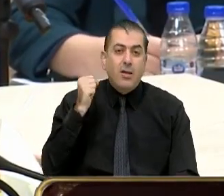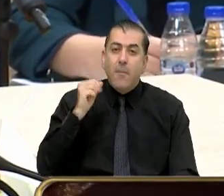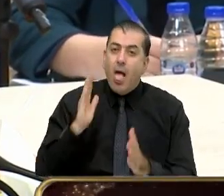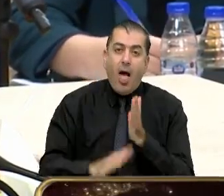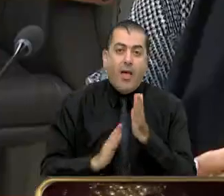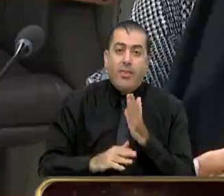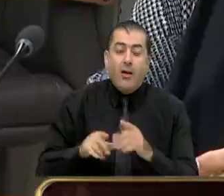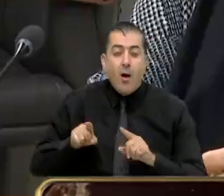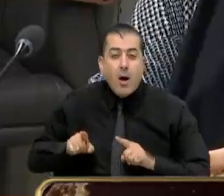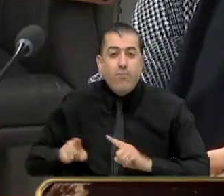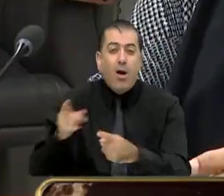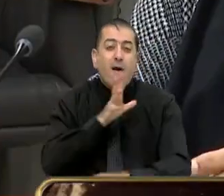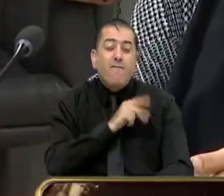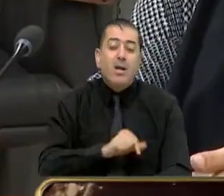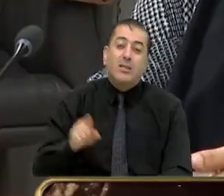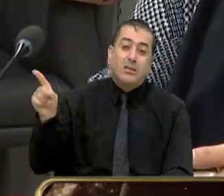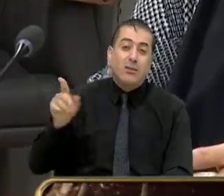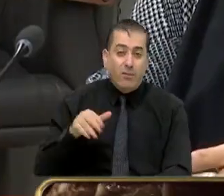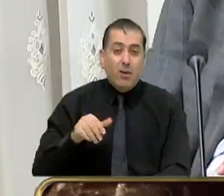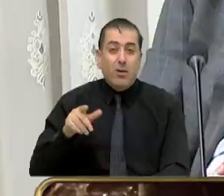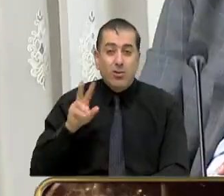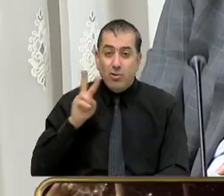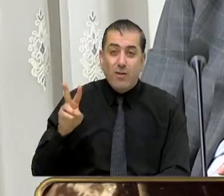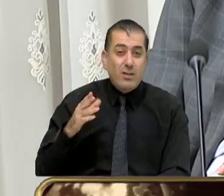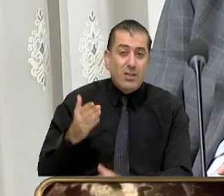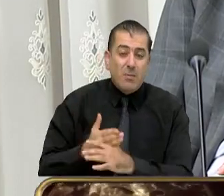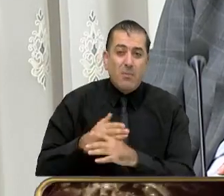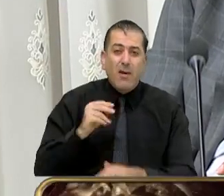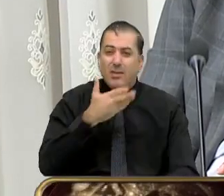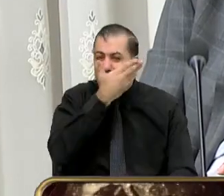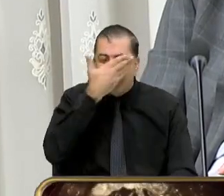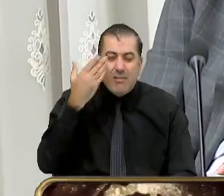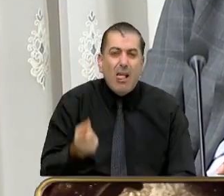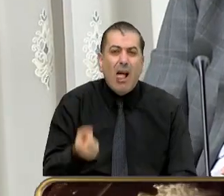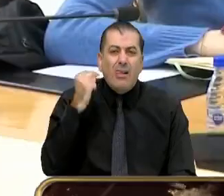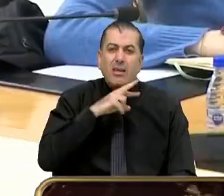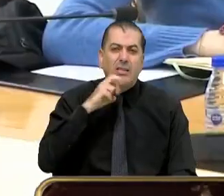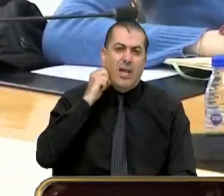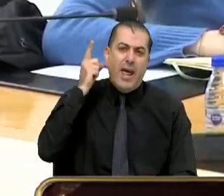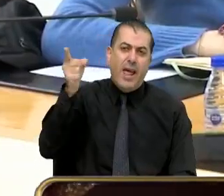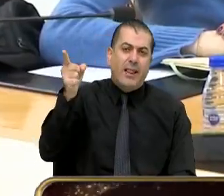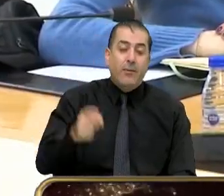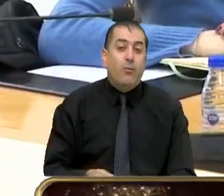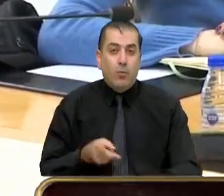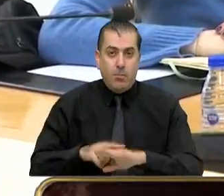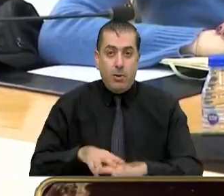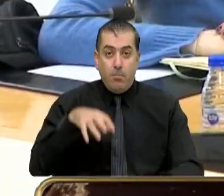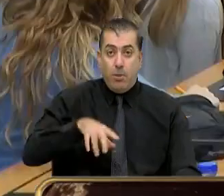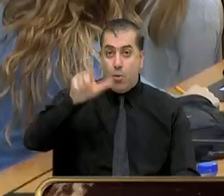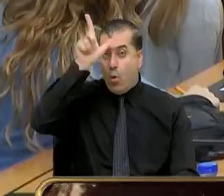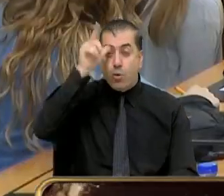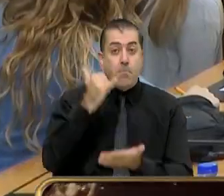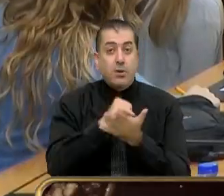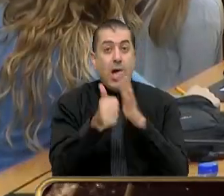الاحتلال الاسرائيلي بحق الشعب الفلسطيني دليل على همجيه هذا العدو المتغطرس لافتين الى ان موقف الاردن